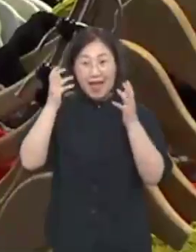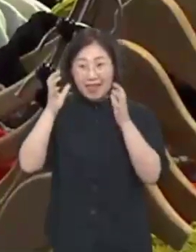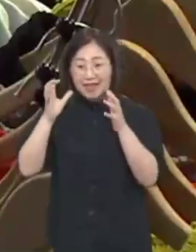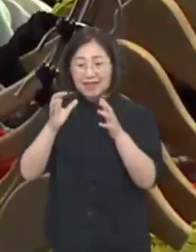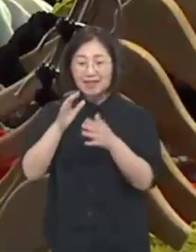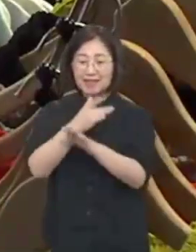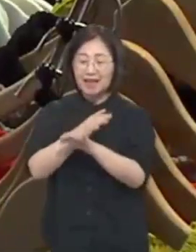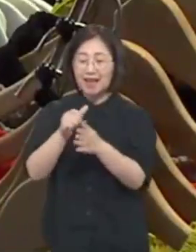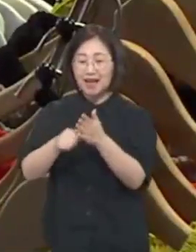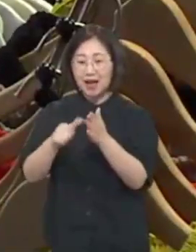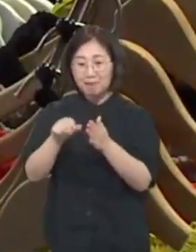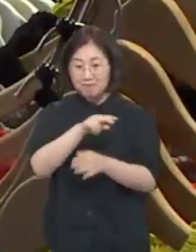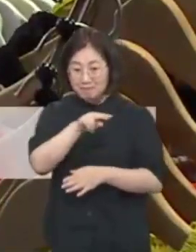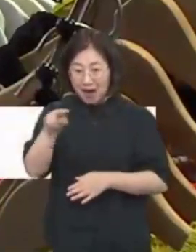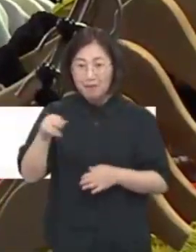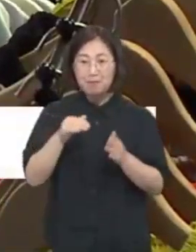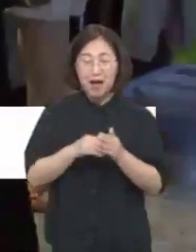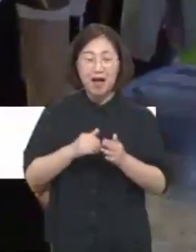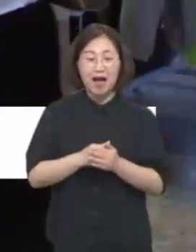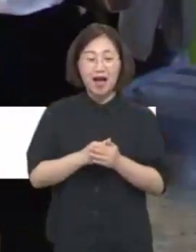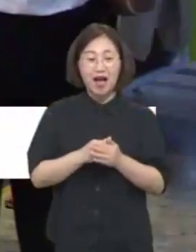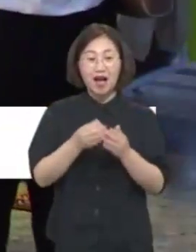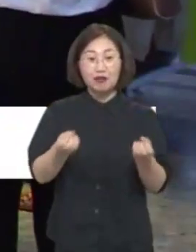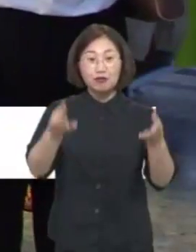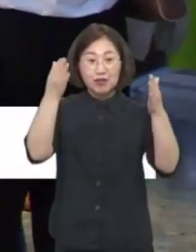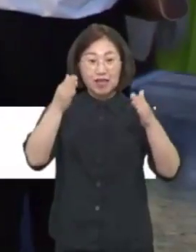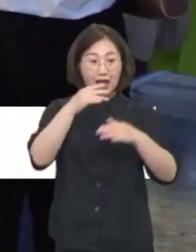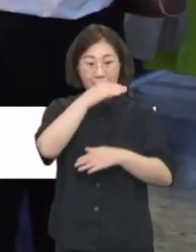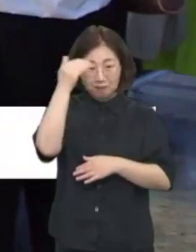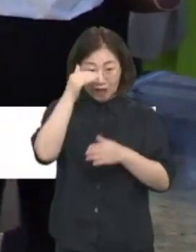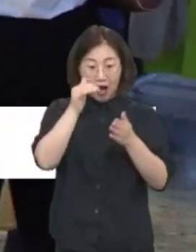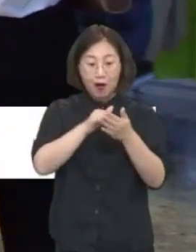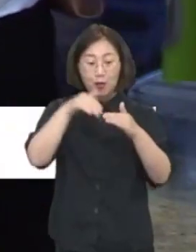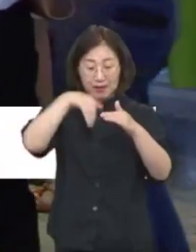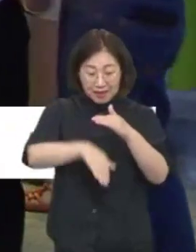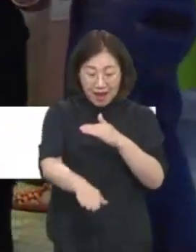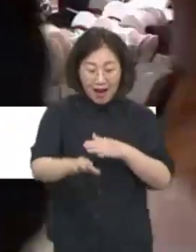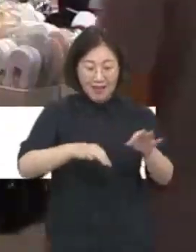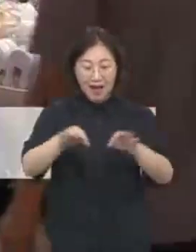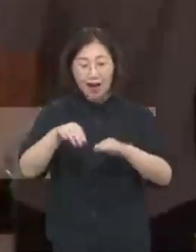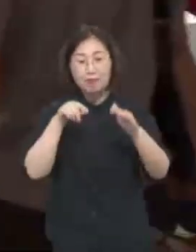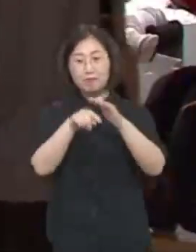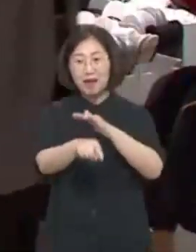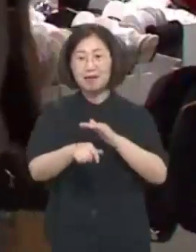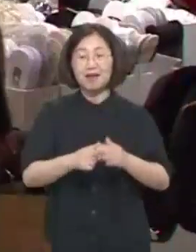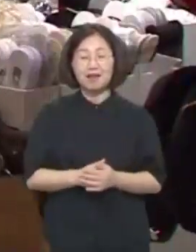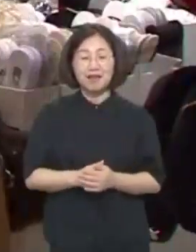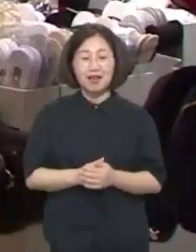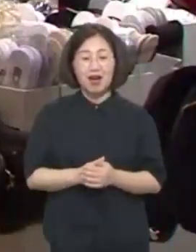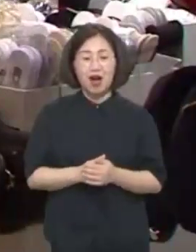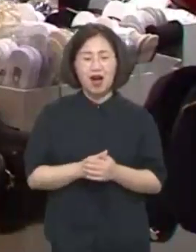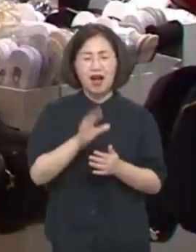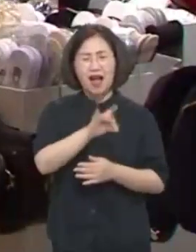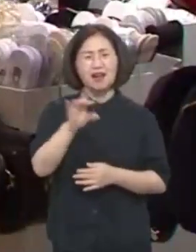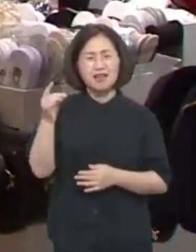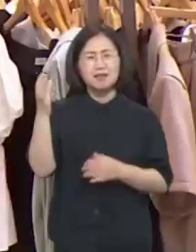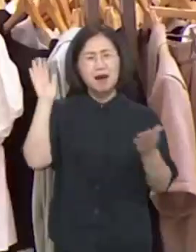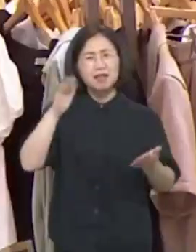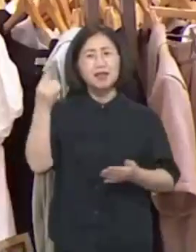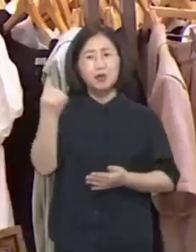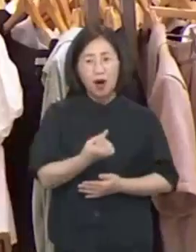대전 영시축제 현장을 둘러보다가 바로 밑에 있는 지하상가도 찾아온 겁니다. 학생들이 이따금 찾던 원도심도